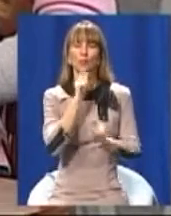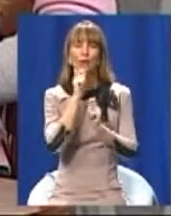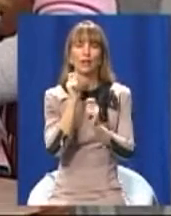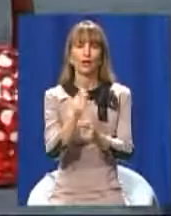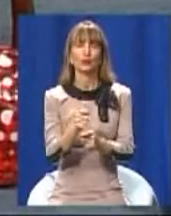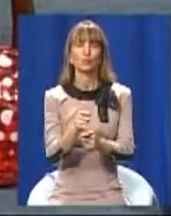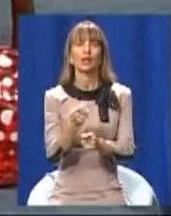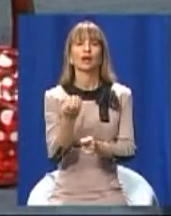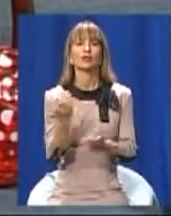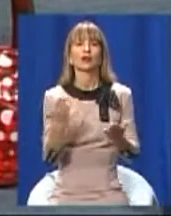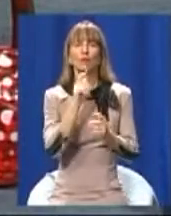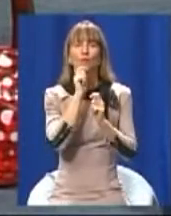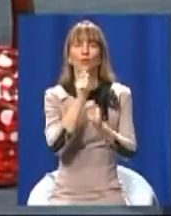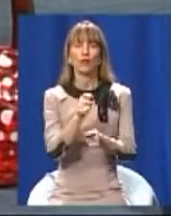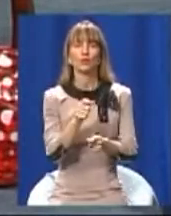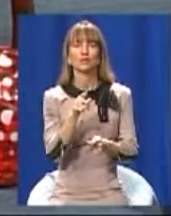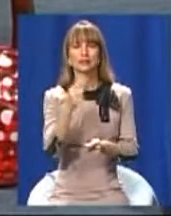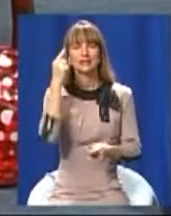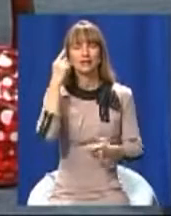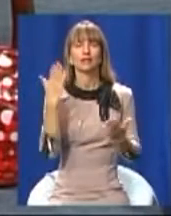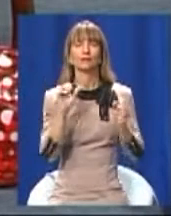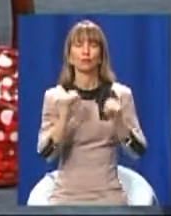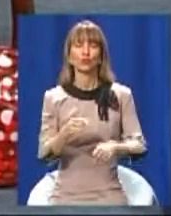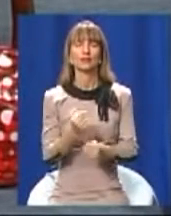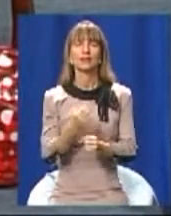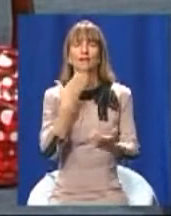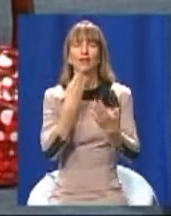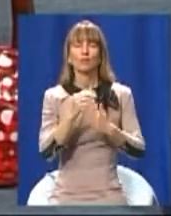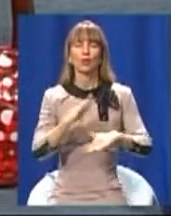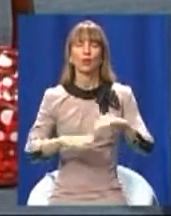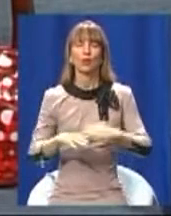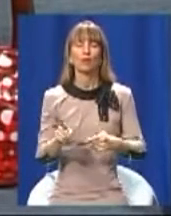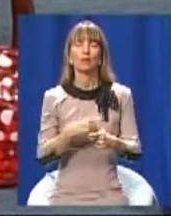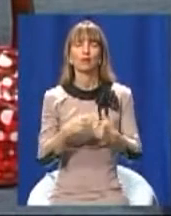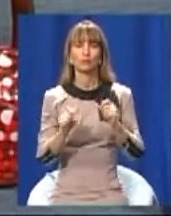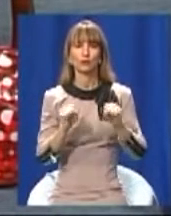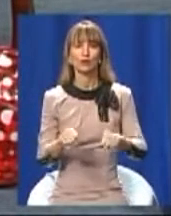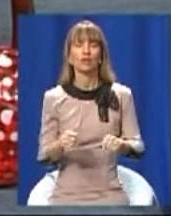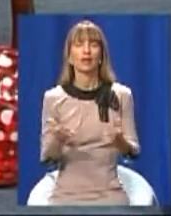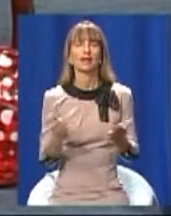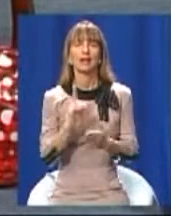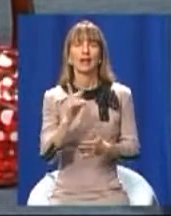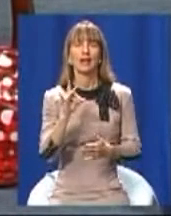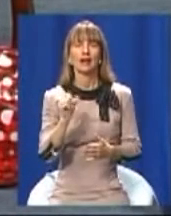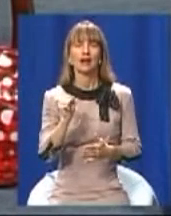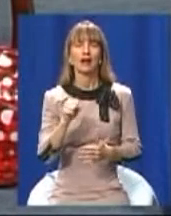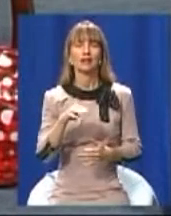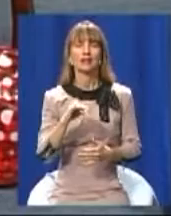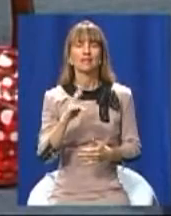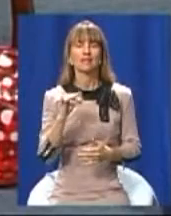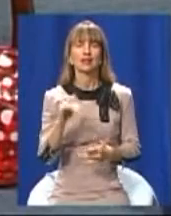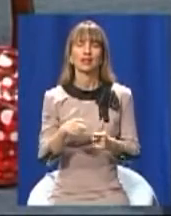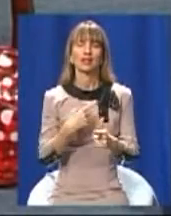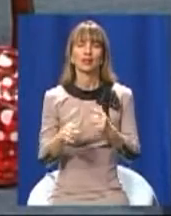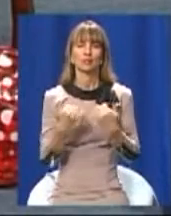подарунок. А ще які ти подарунки, а знаєш, які можна зробити власними руками або, можливо, якусь таку креативні або оригінальні, які не